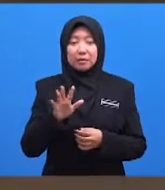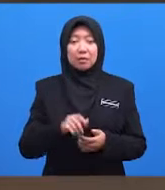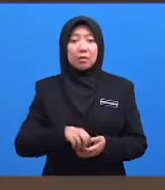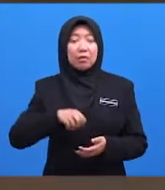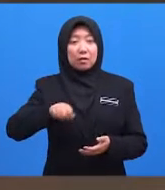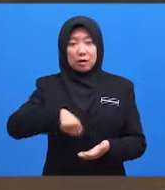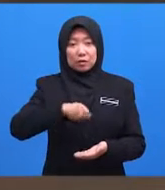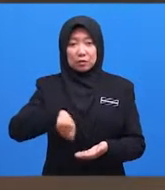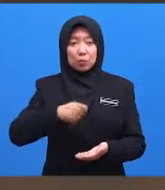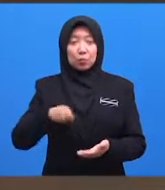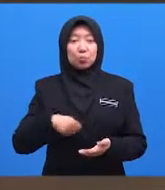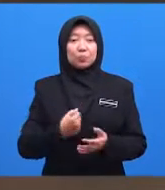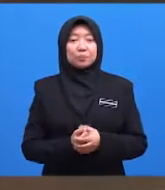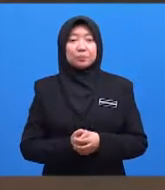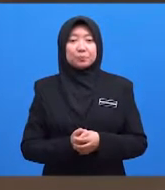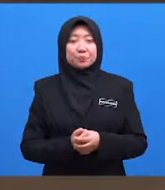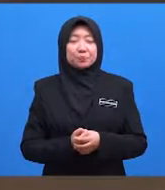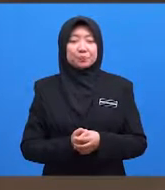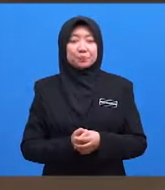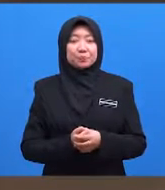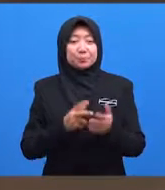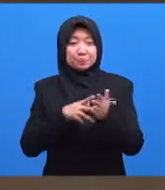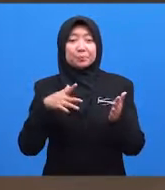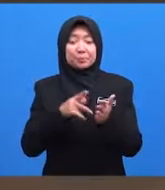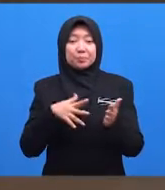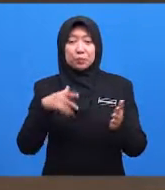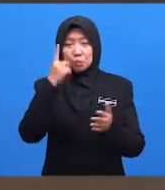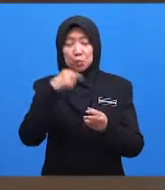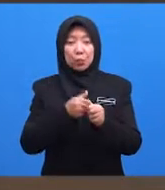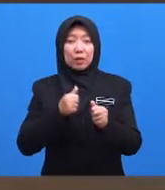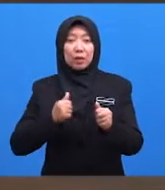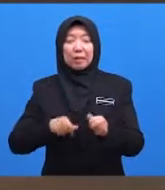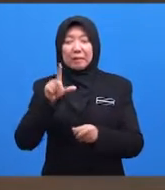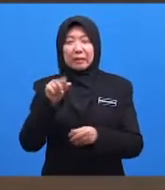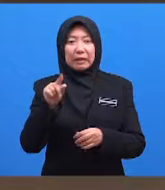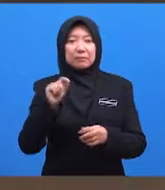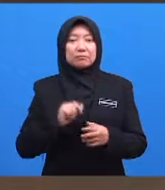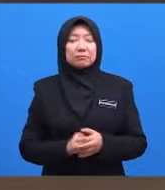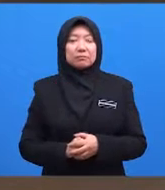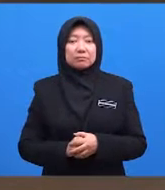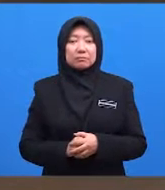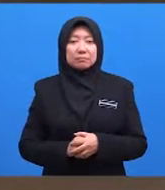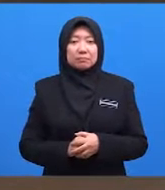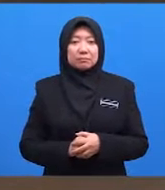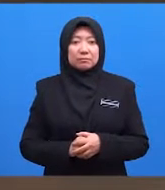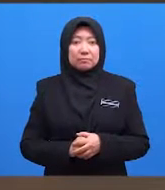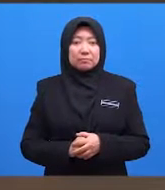pasta sekali-sekala bagi mengelakkan ia melekat.